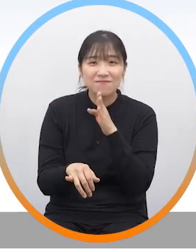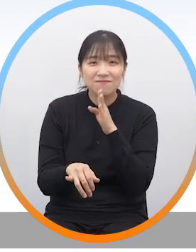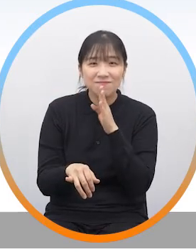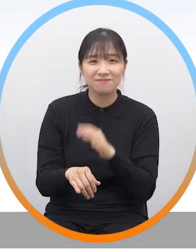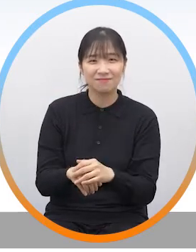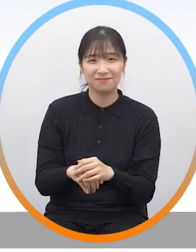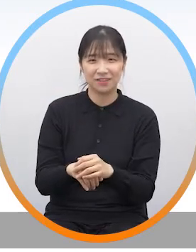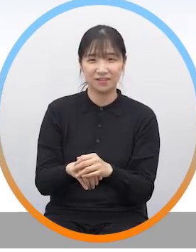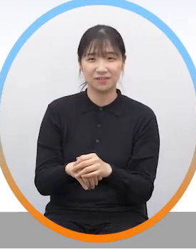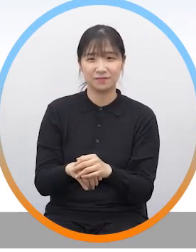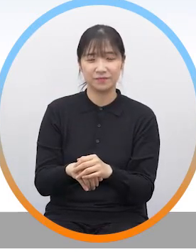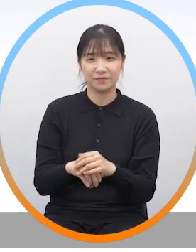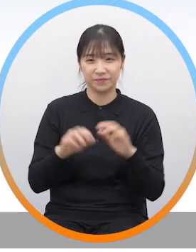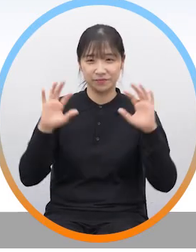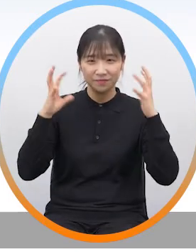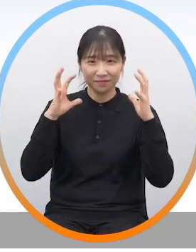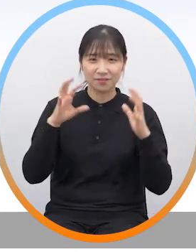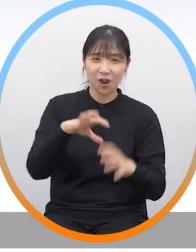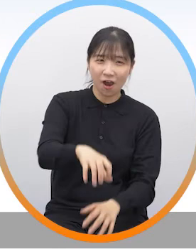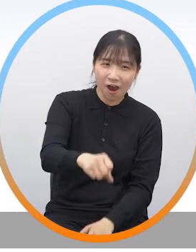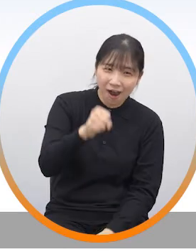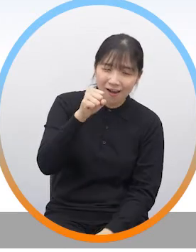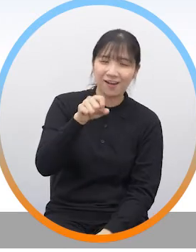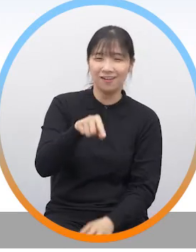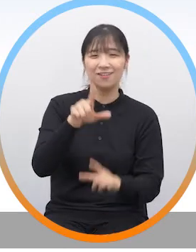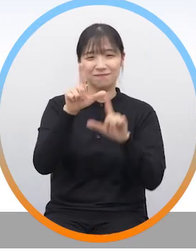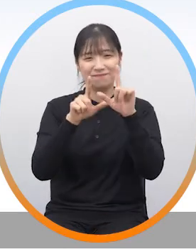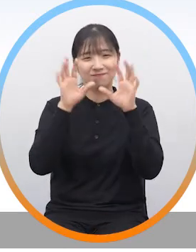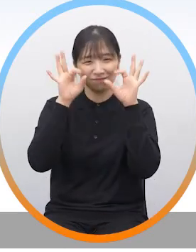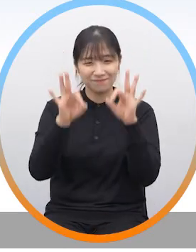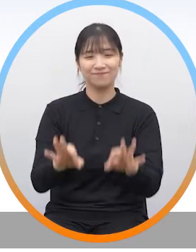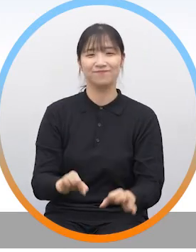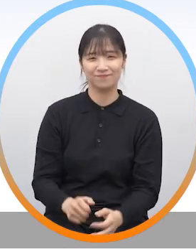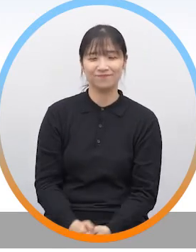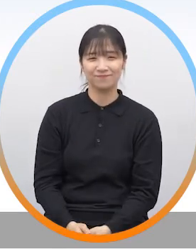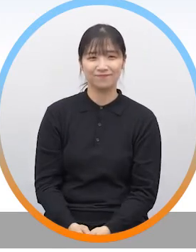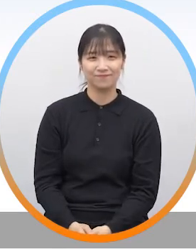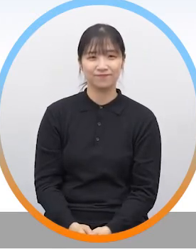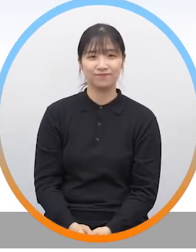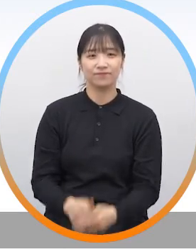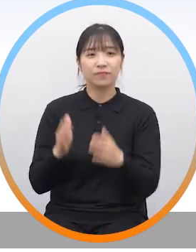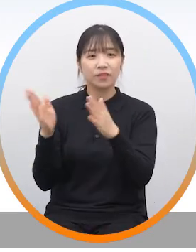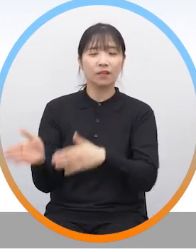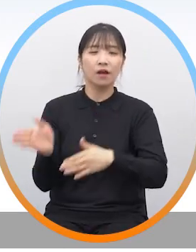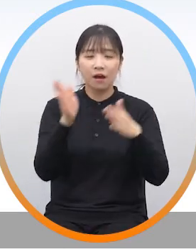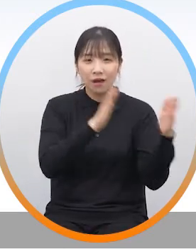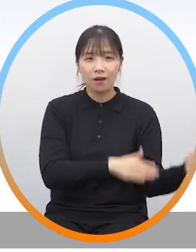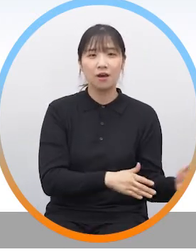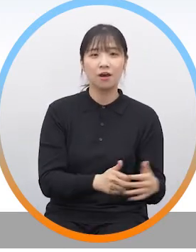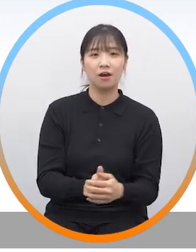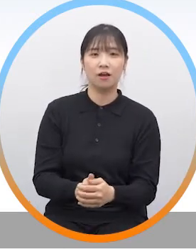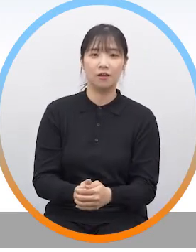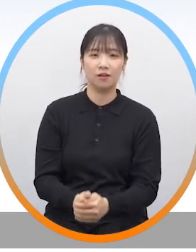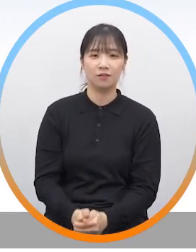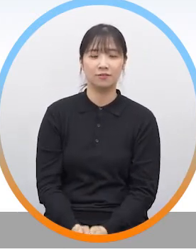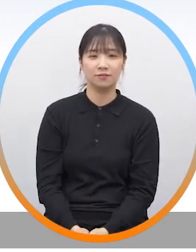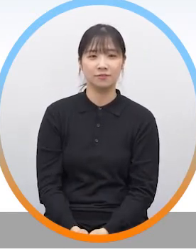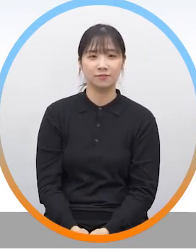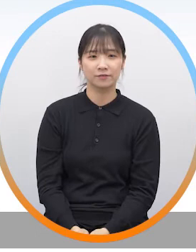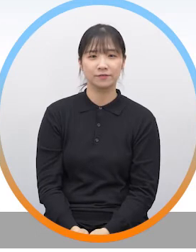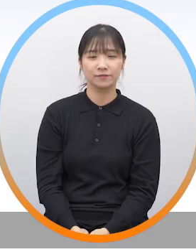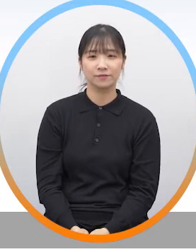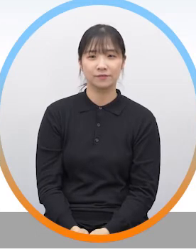그래서 뭐 이렇게 짚는 것을 보기도 했습니다만은 어쨌든 돌. 그 다음에 이제 우리가 이제